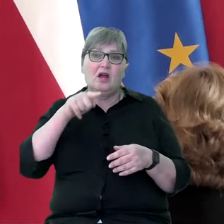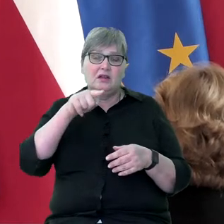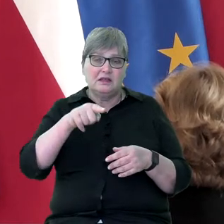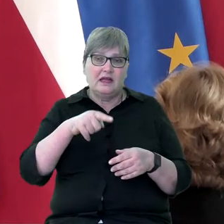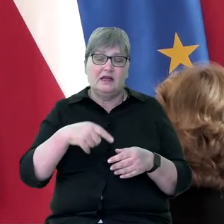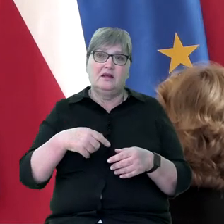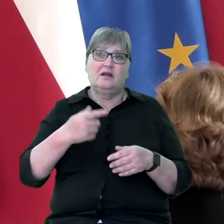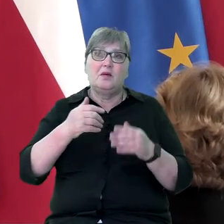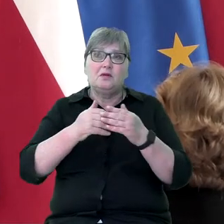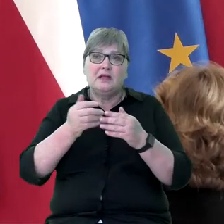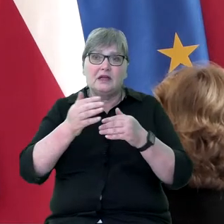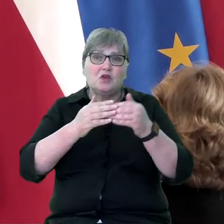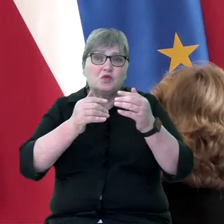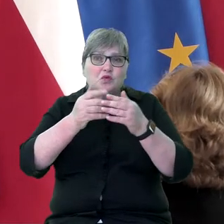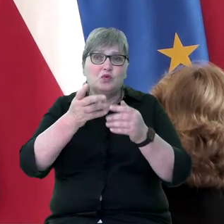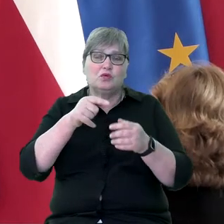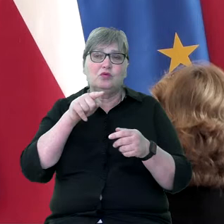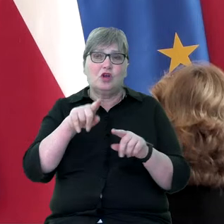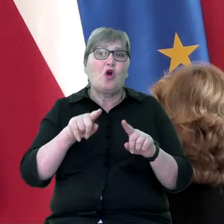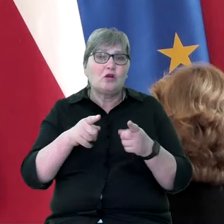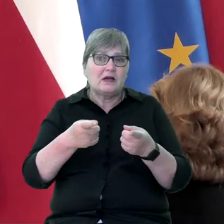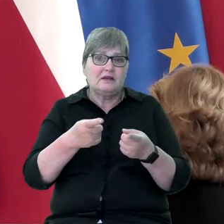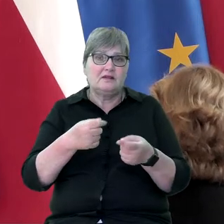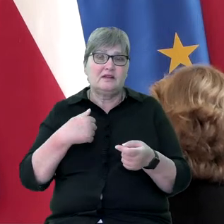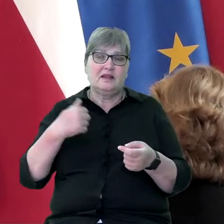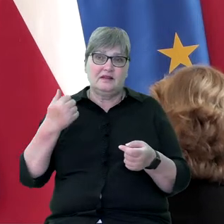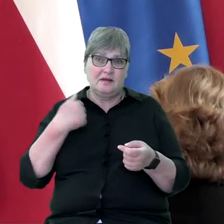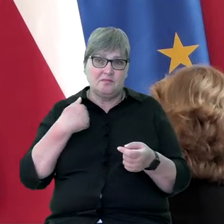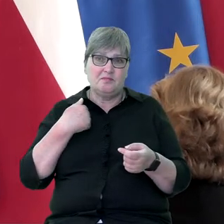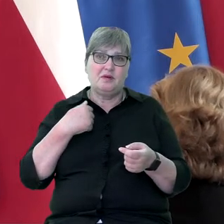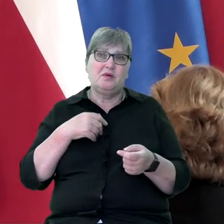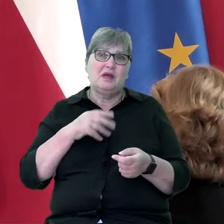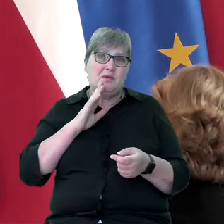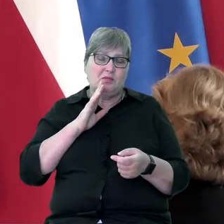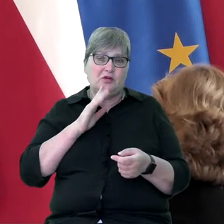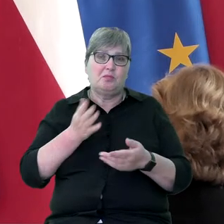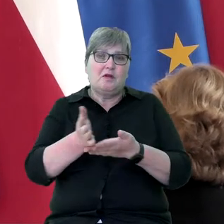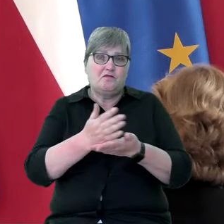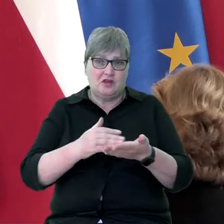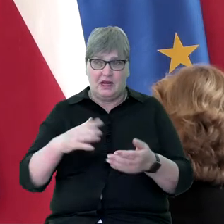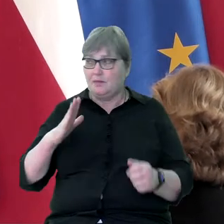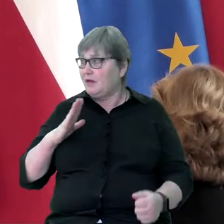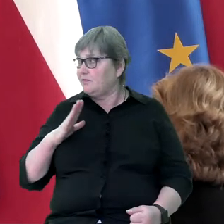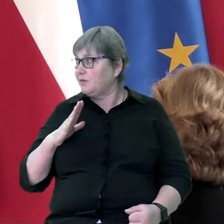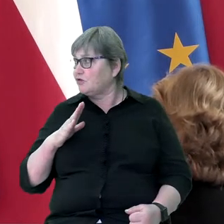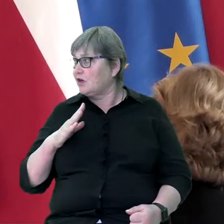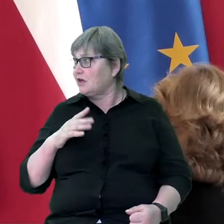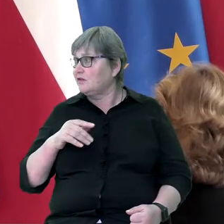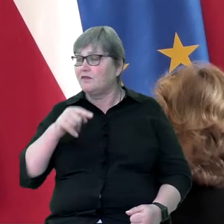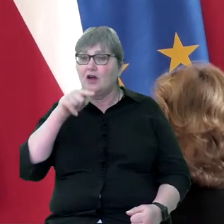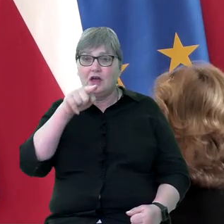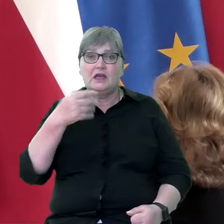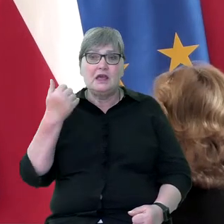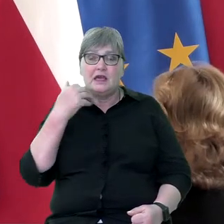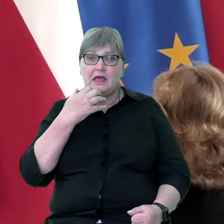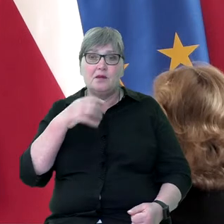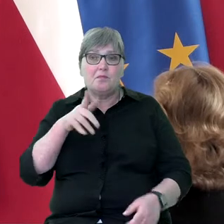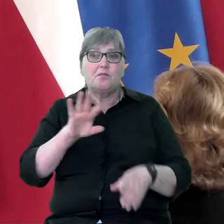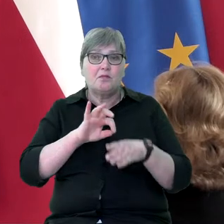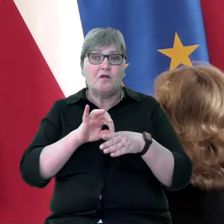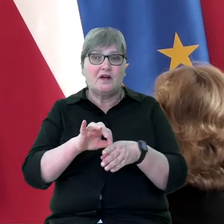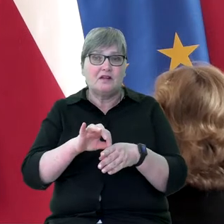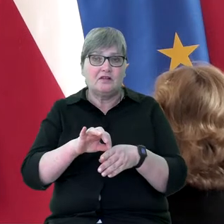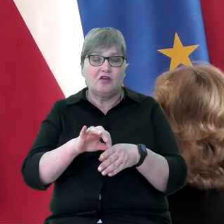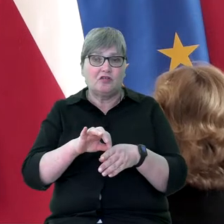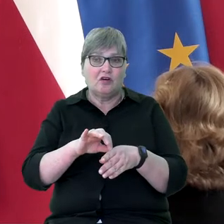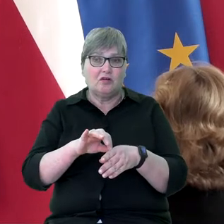to się nazywało Wydziały Bezpieczeństwa. No i tam prowadzono coś, co się nazywało szeroko pojętym wywiadem politycznym. No i oni